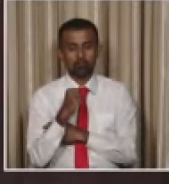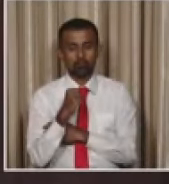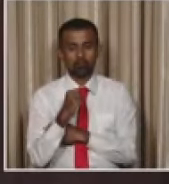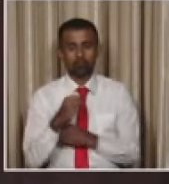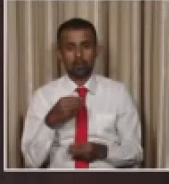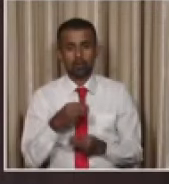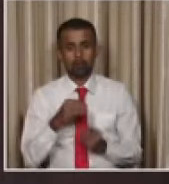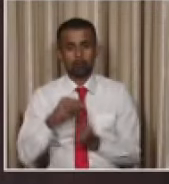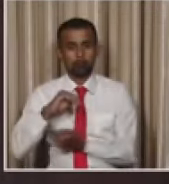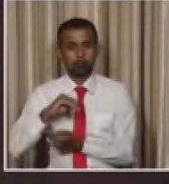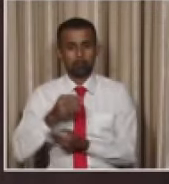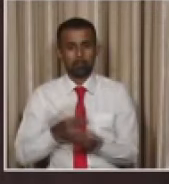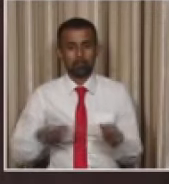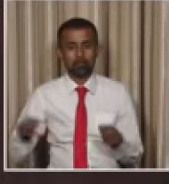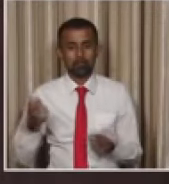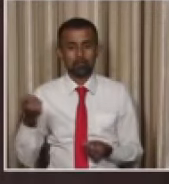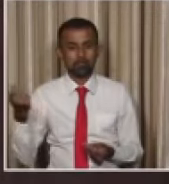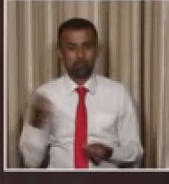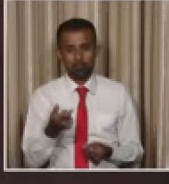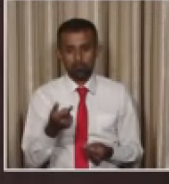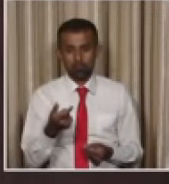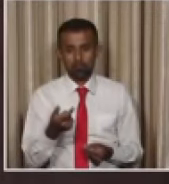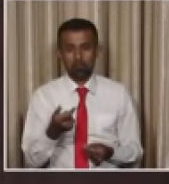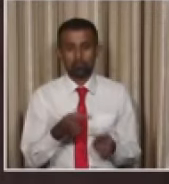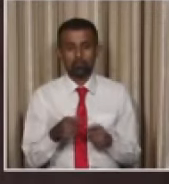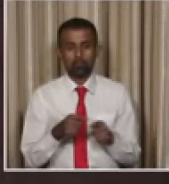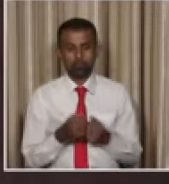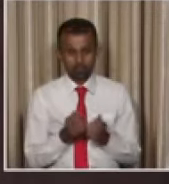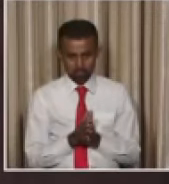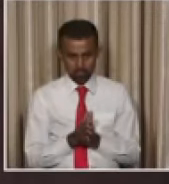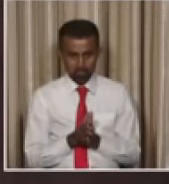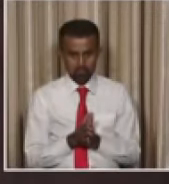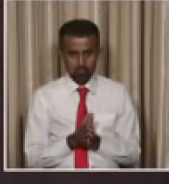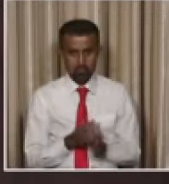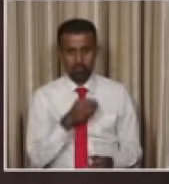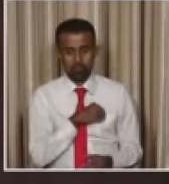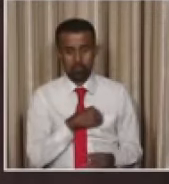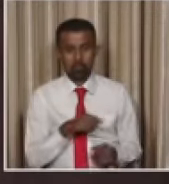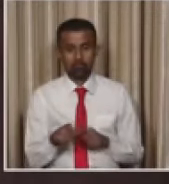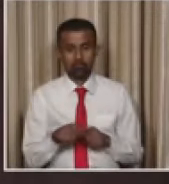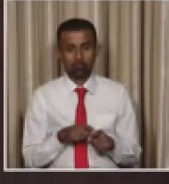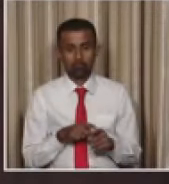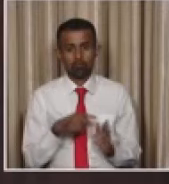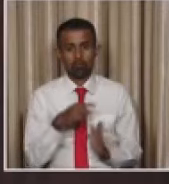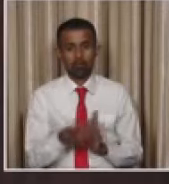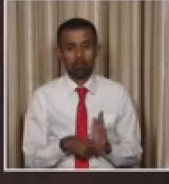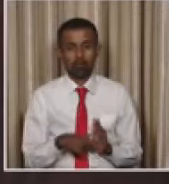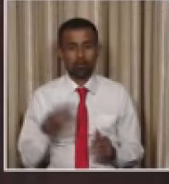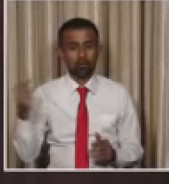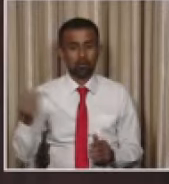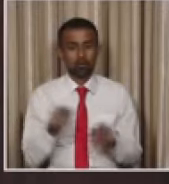Company itu dila company ya, tersalinya na bidia dat, thaman ter gana kena bidia dat, merah terus na minisun